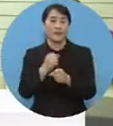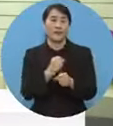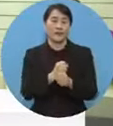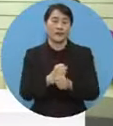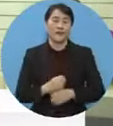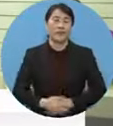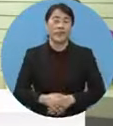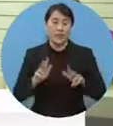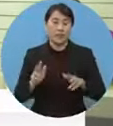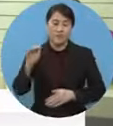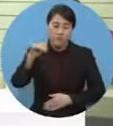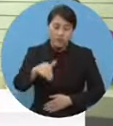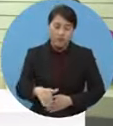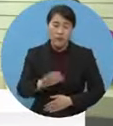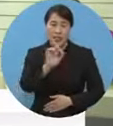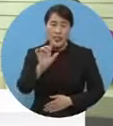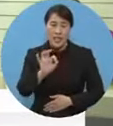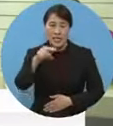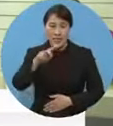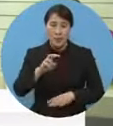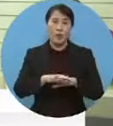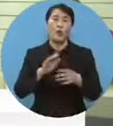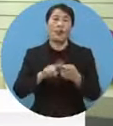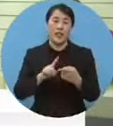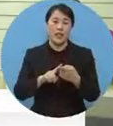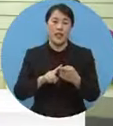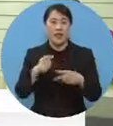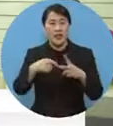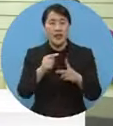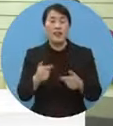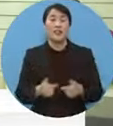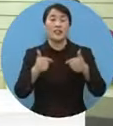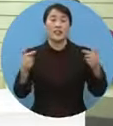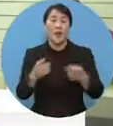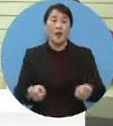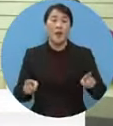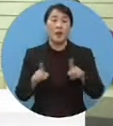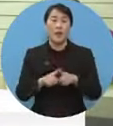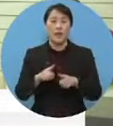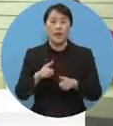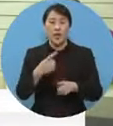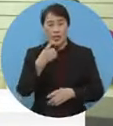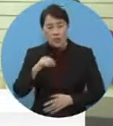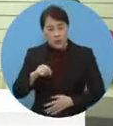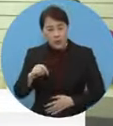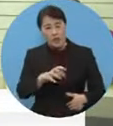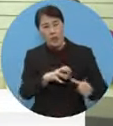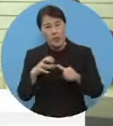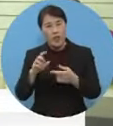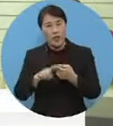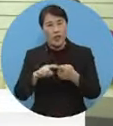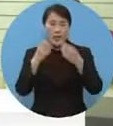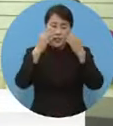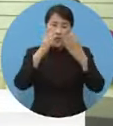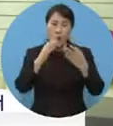것인데요. 지금은 이렇게 침체된 우리나라 양잡농업에 대한 이해 증진과 함께 누에 이용에